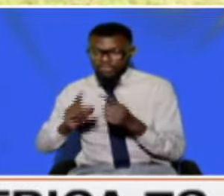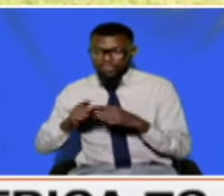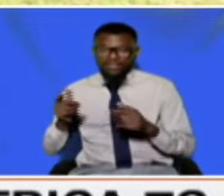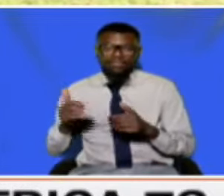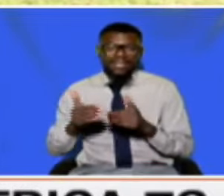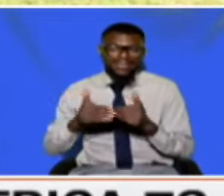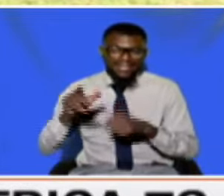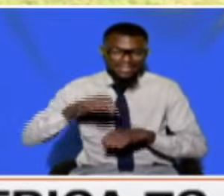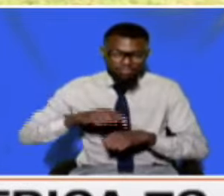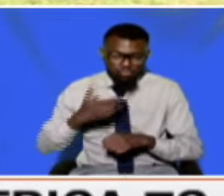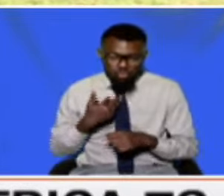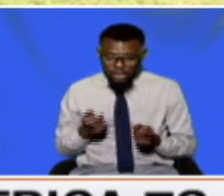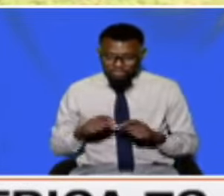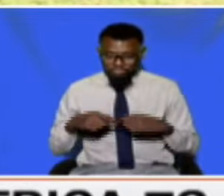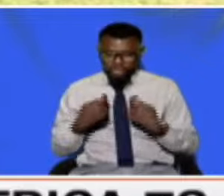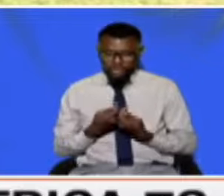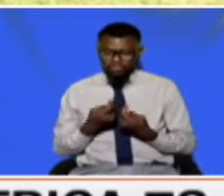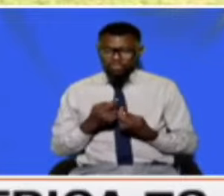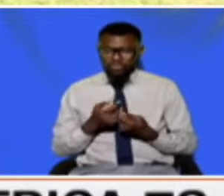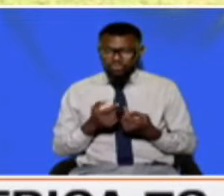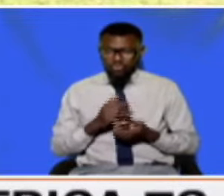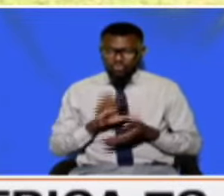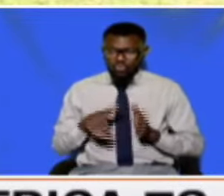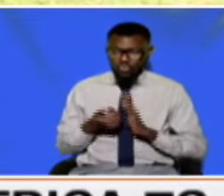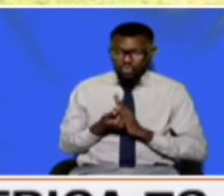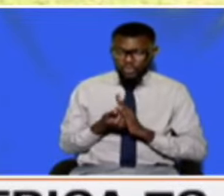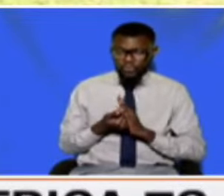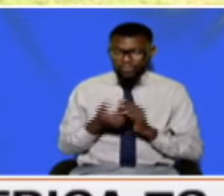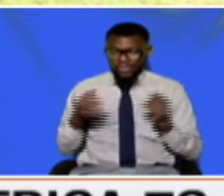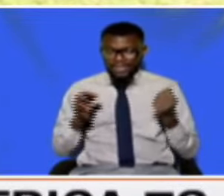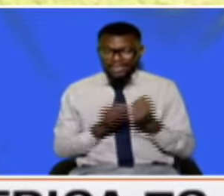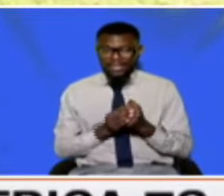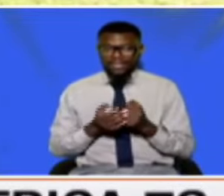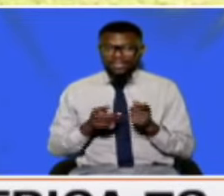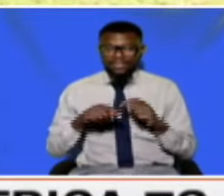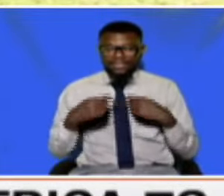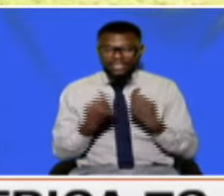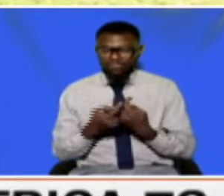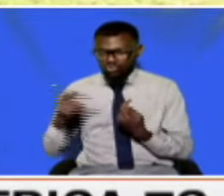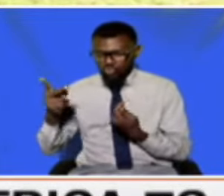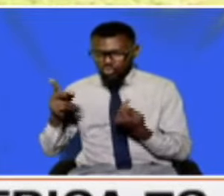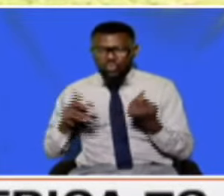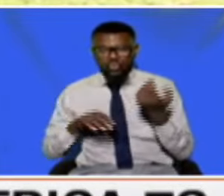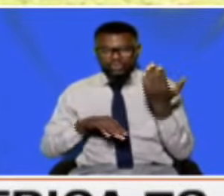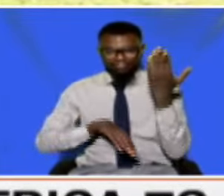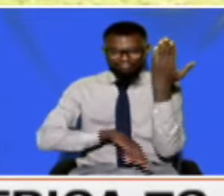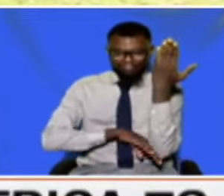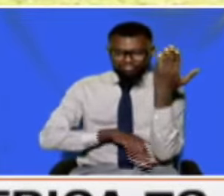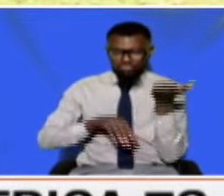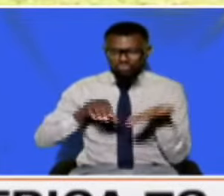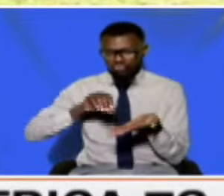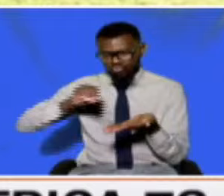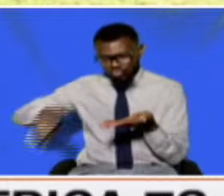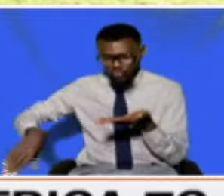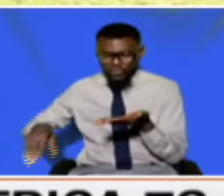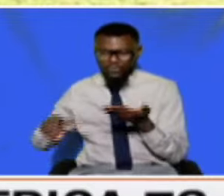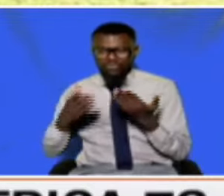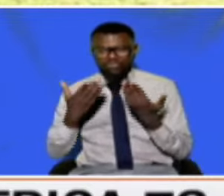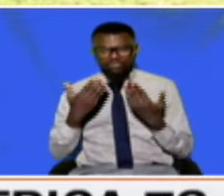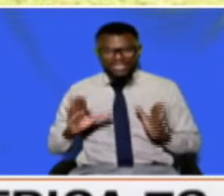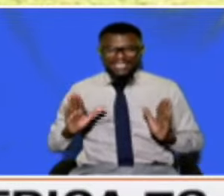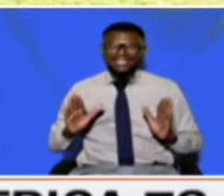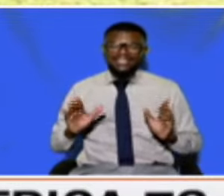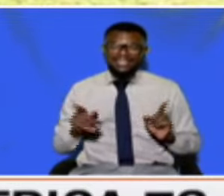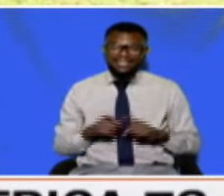kama nane, kwa sababu wale walioshukishwa daraja wawili na wale wa timu karibu